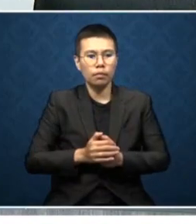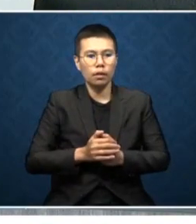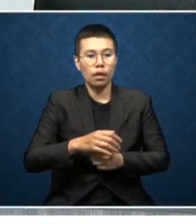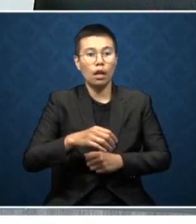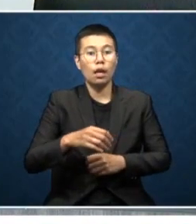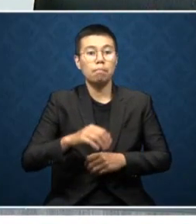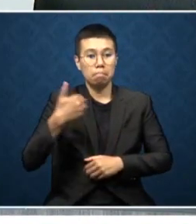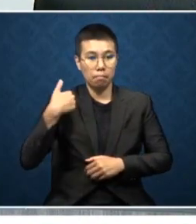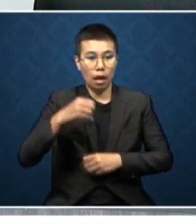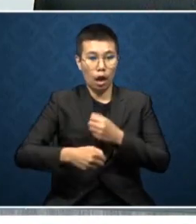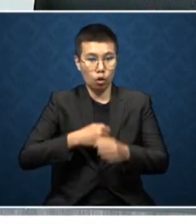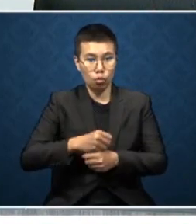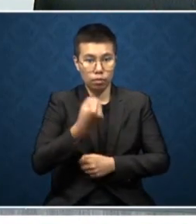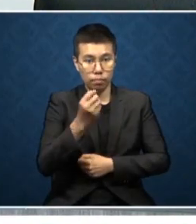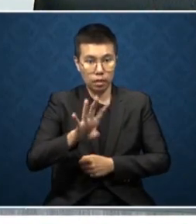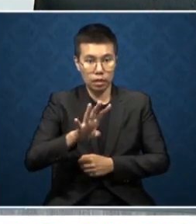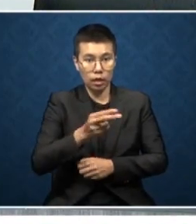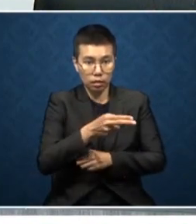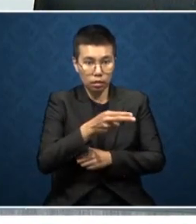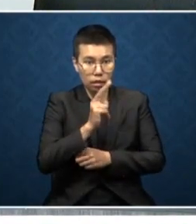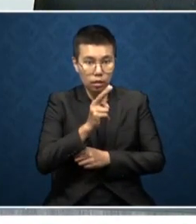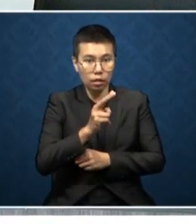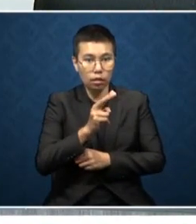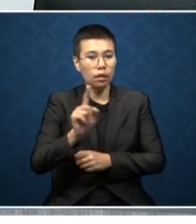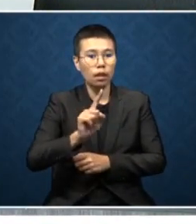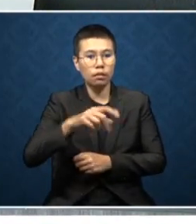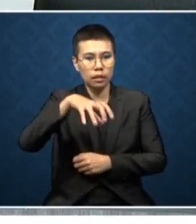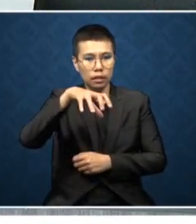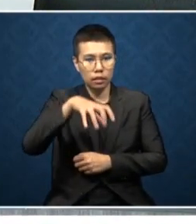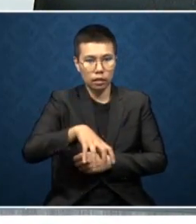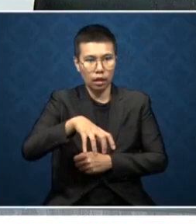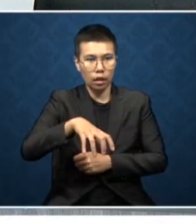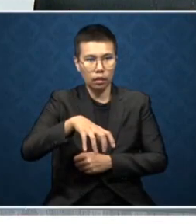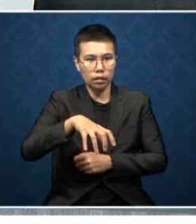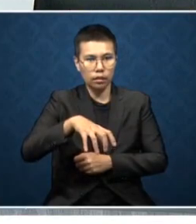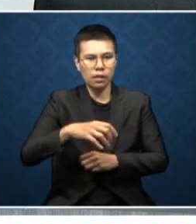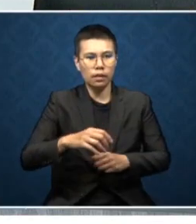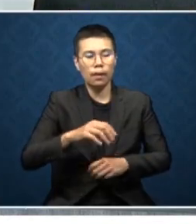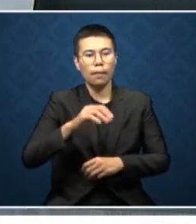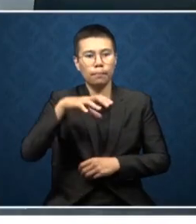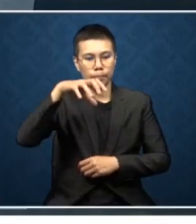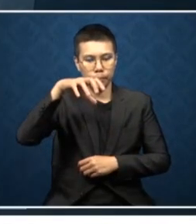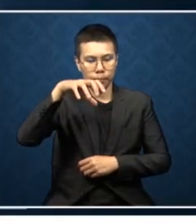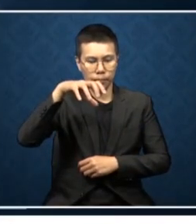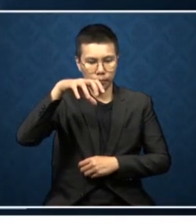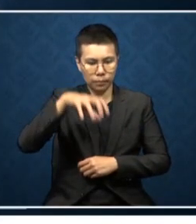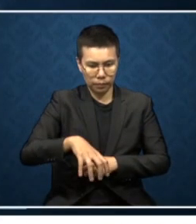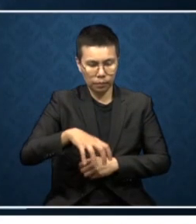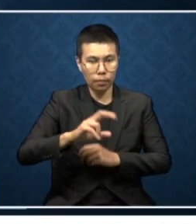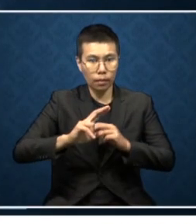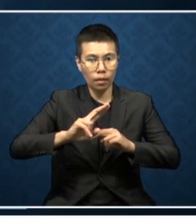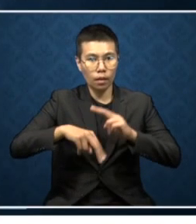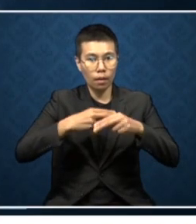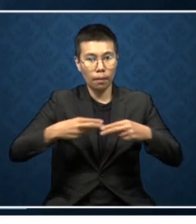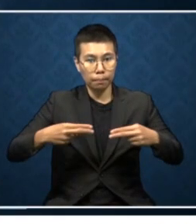14กราดยิงผู้คนในห้างดิฉันอยากทราบว่าเราสามารถจะคาด